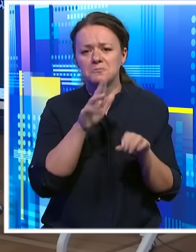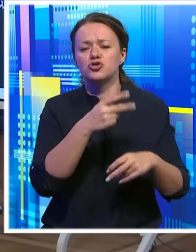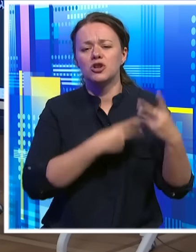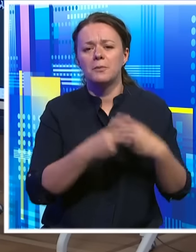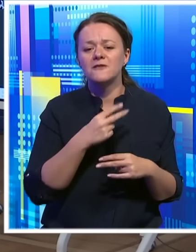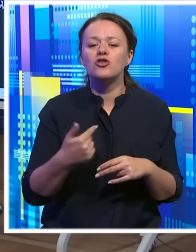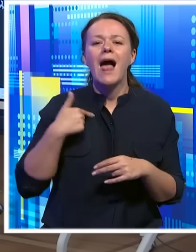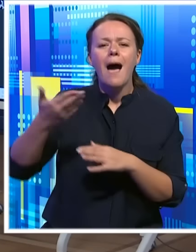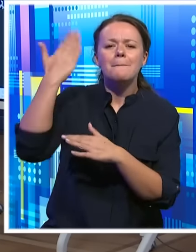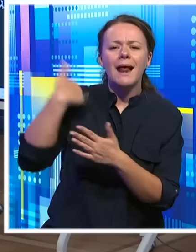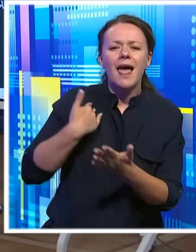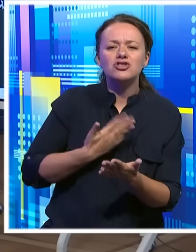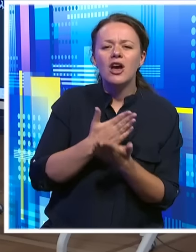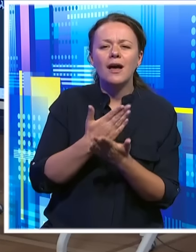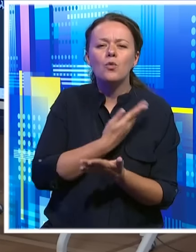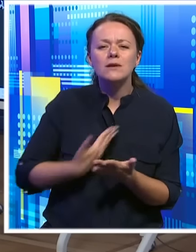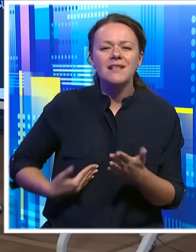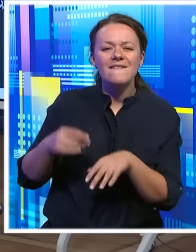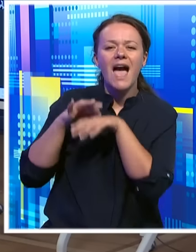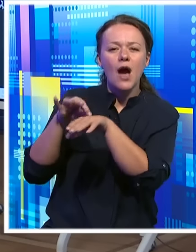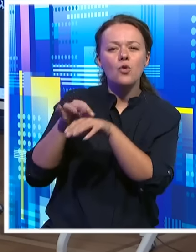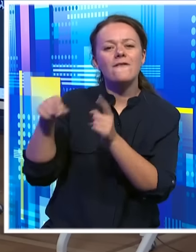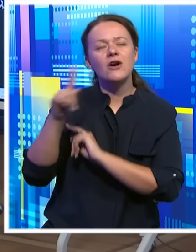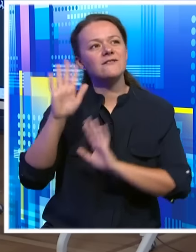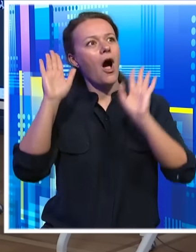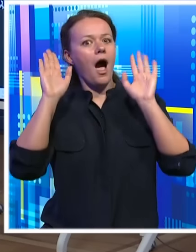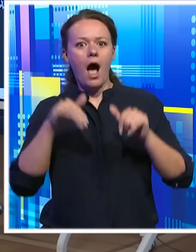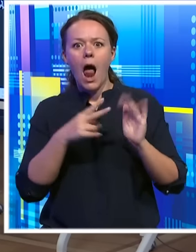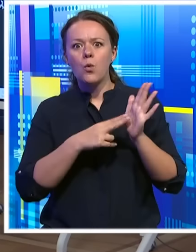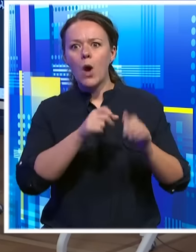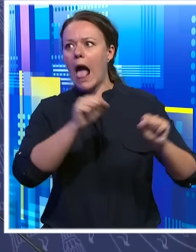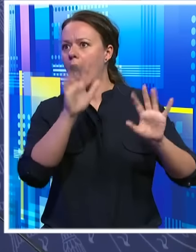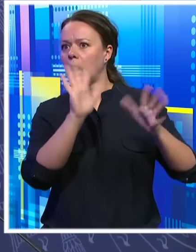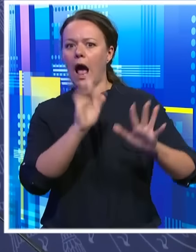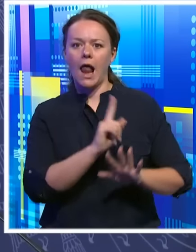bilo naročite pameti je bilo mnogo srećno što je izbjeglo, zamislite, nuklearku,